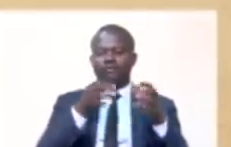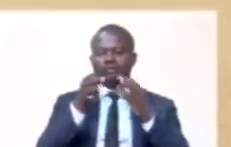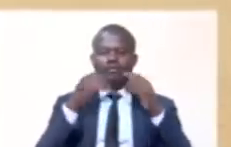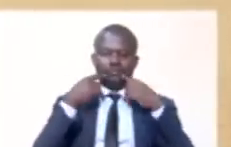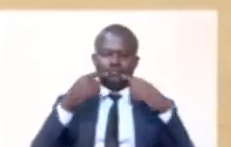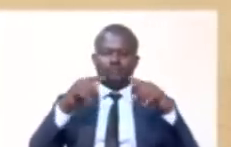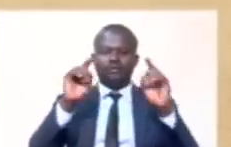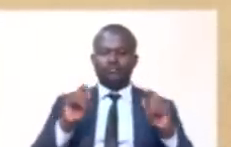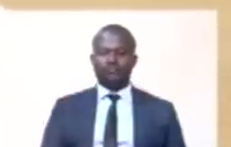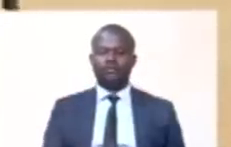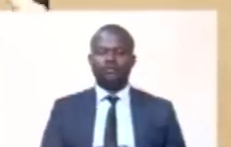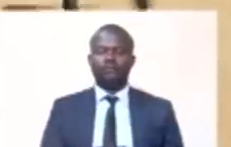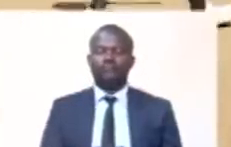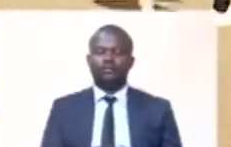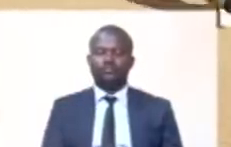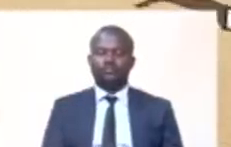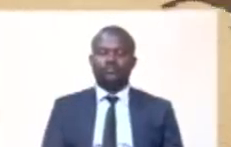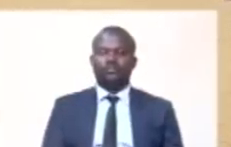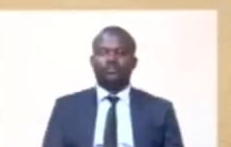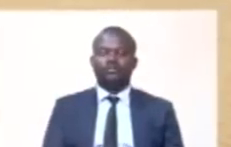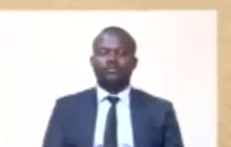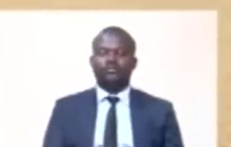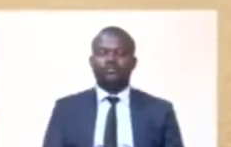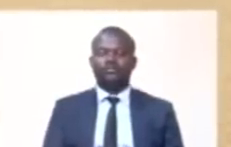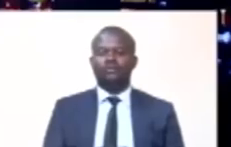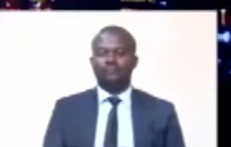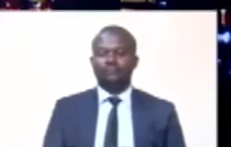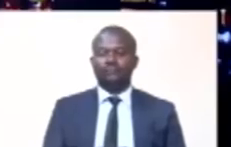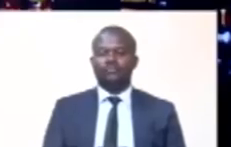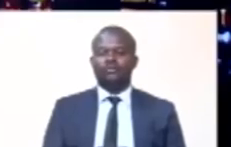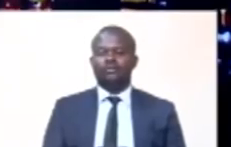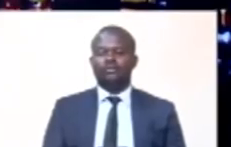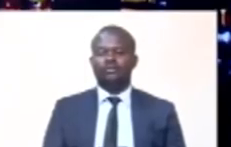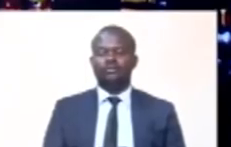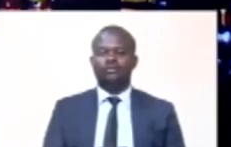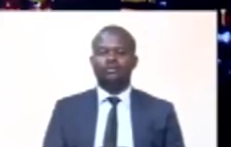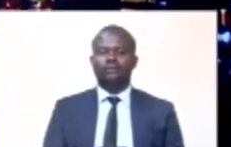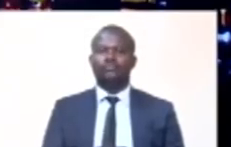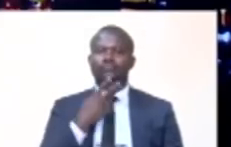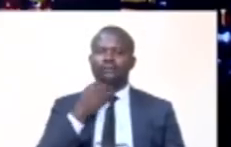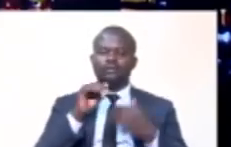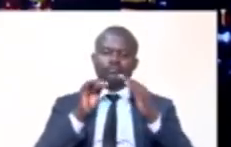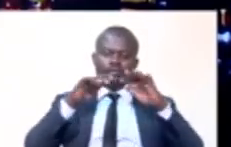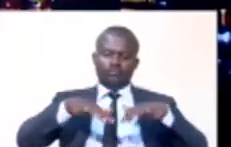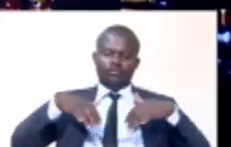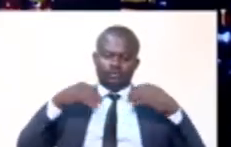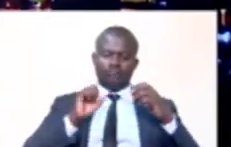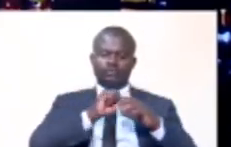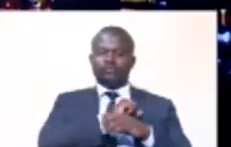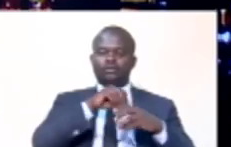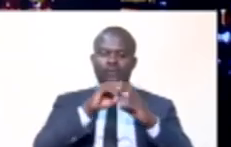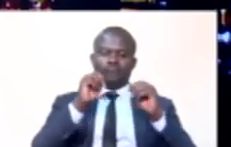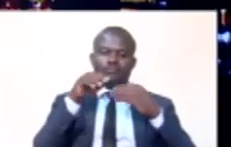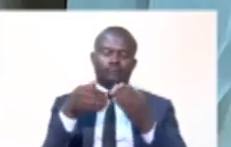babitangaza. Jean-Claude Mutuyezu, Televiziyo y'u Rwanda, Kigali. Kuri wa kabiri inteko rusange ya Sena mu nteko